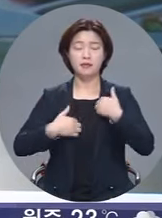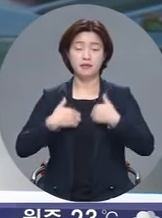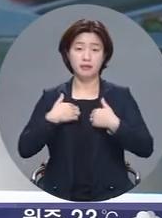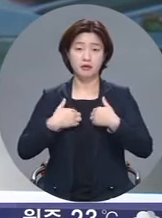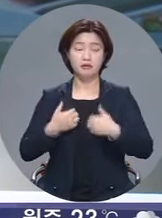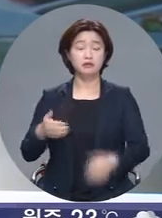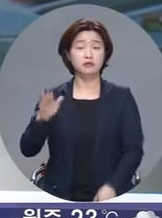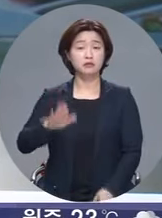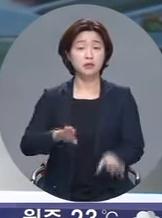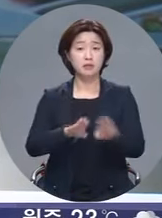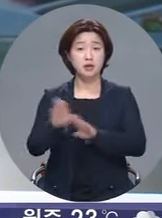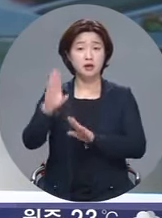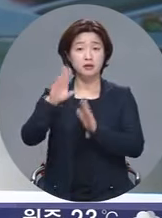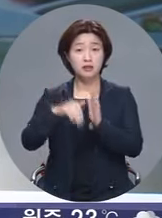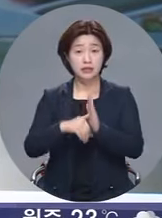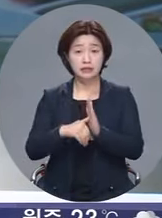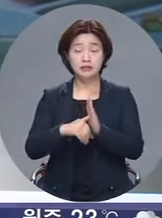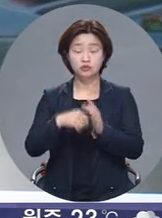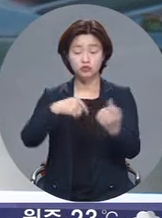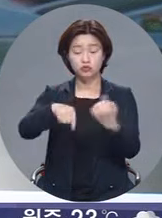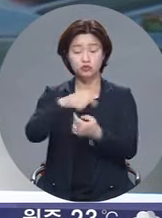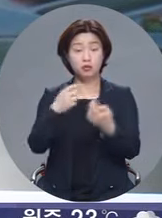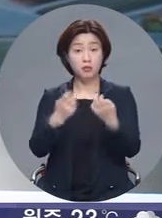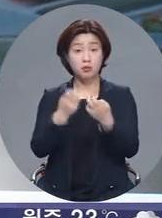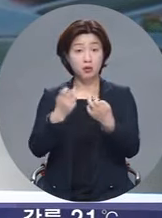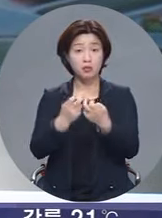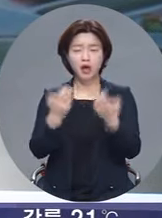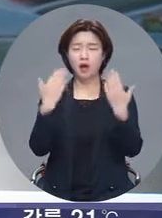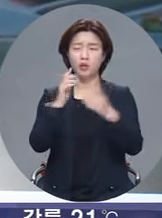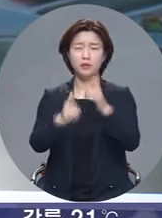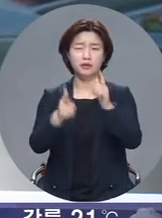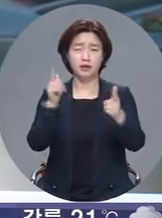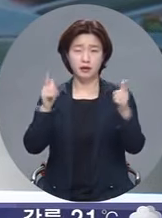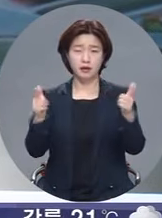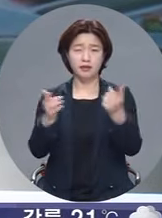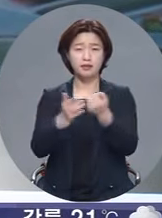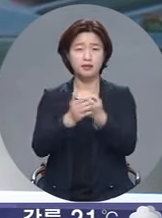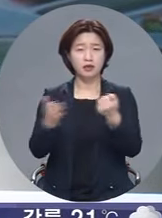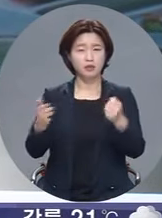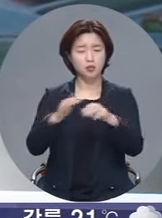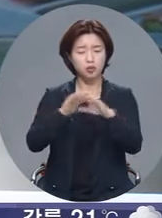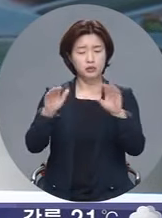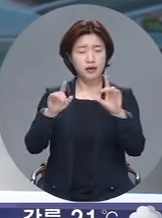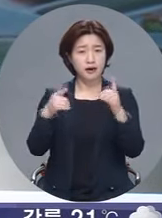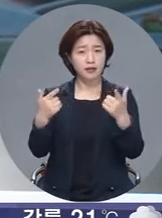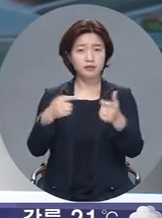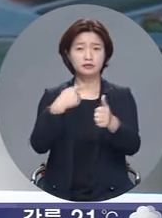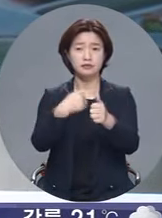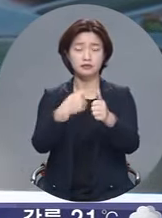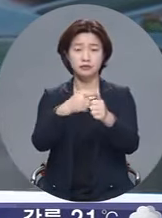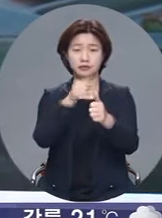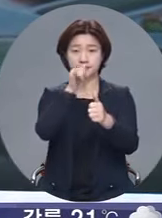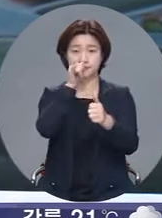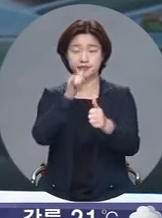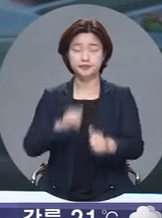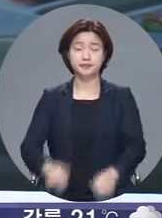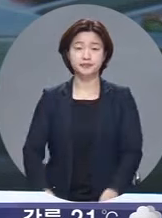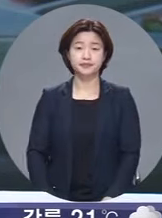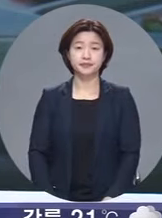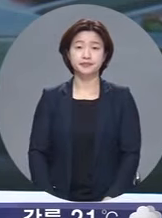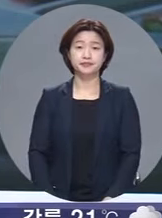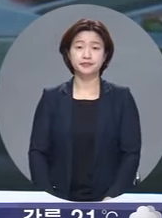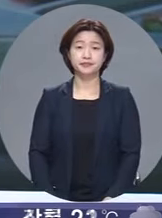그런데 방학 때는 학교마다 운영 방법이 천차만별이라 형평성에 어긋난다는 지적이 나옵니다. 김도균